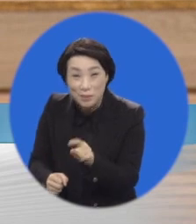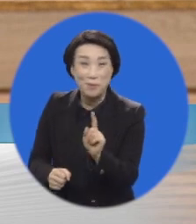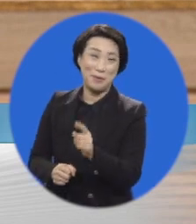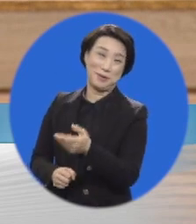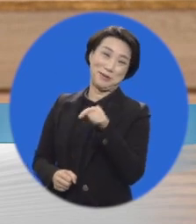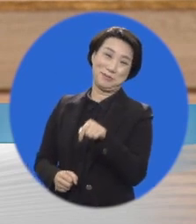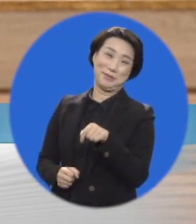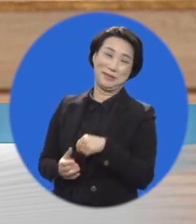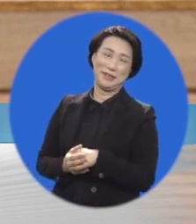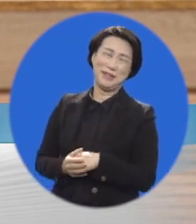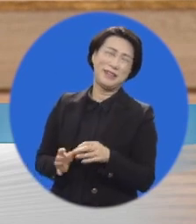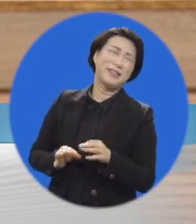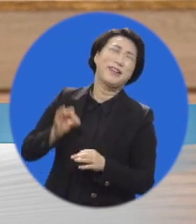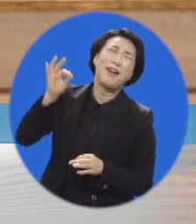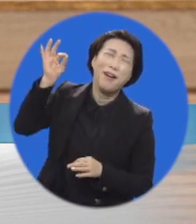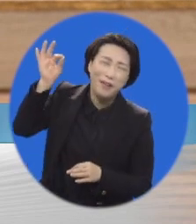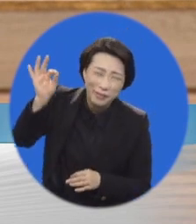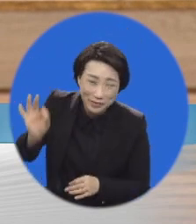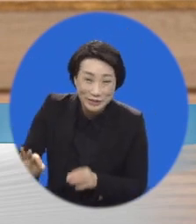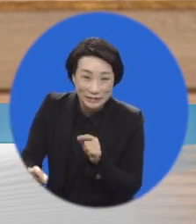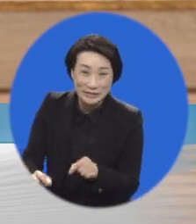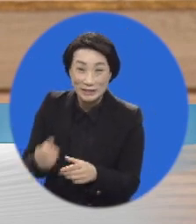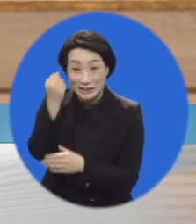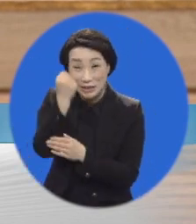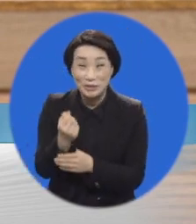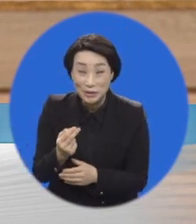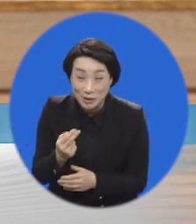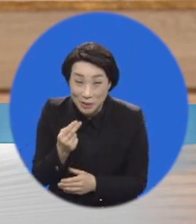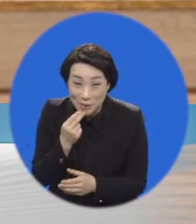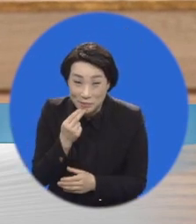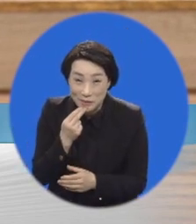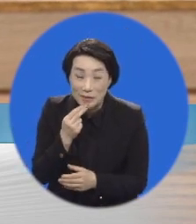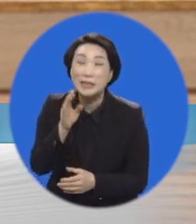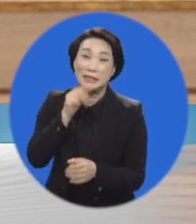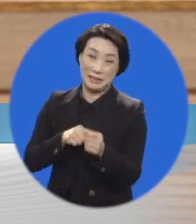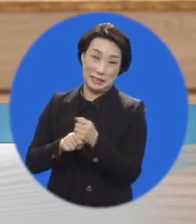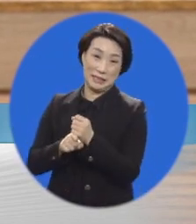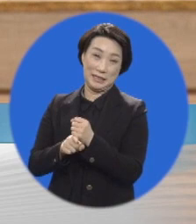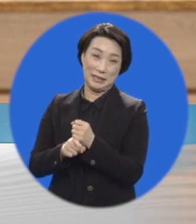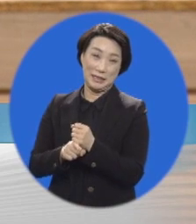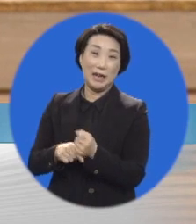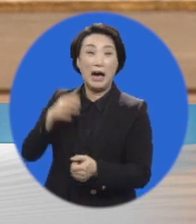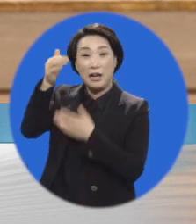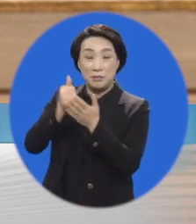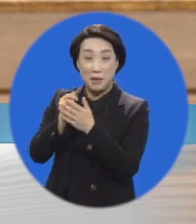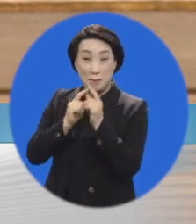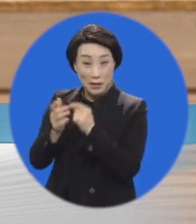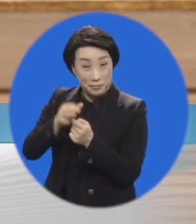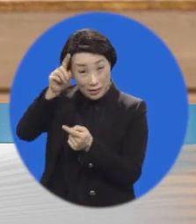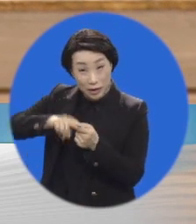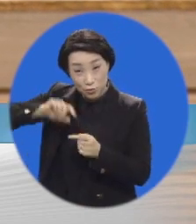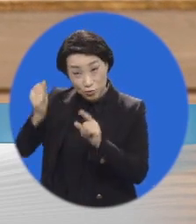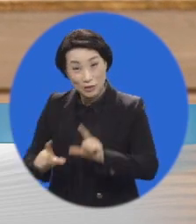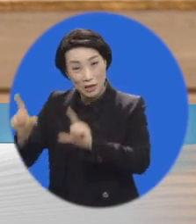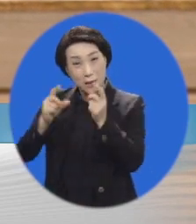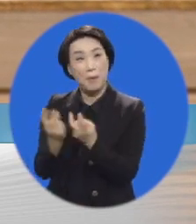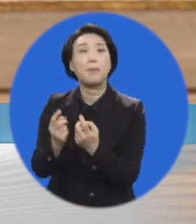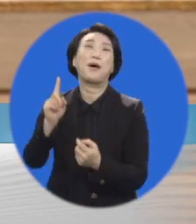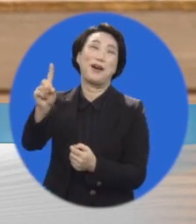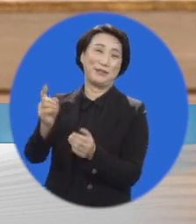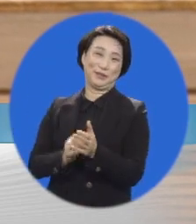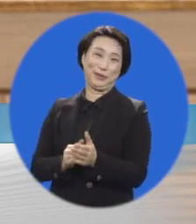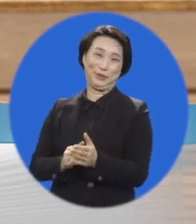것은 영원히 썩지 아니하시는 진리로 하나님 말씀대로 사는 방법밖에